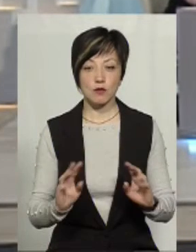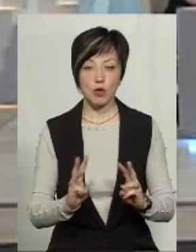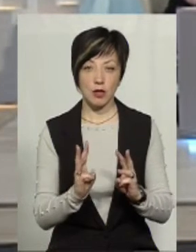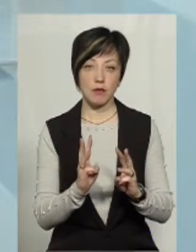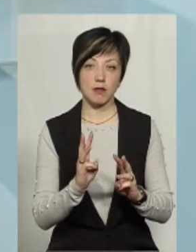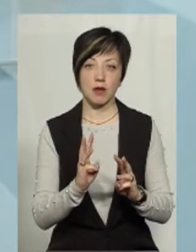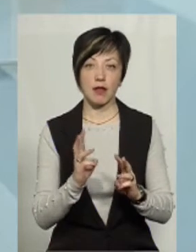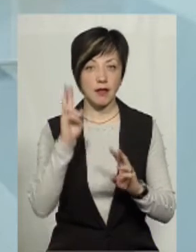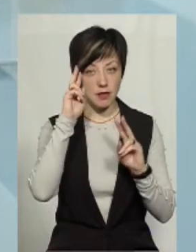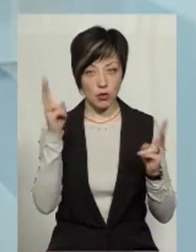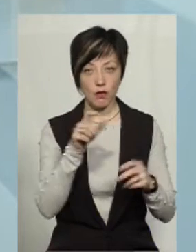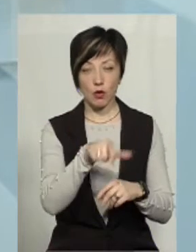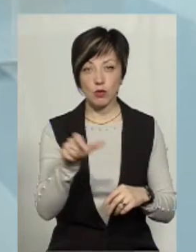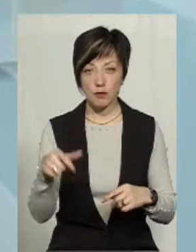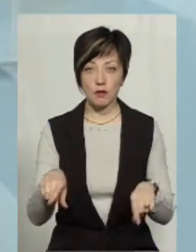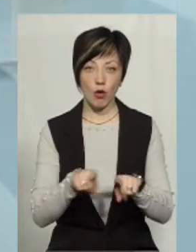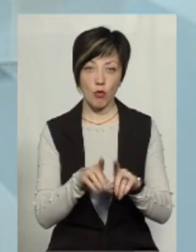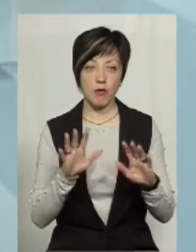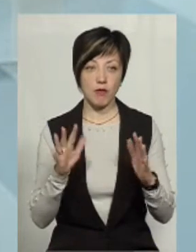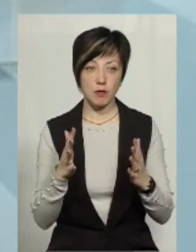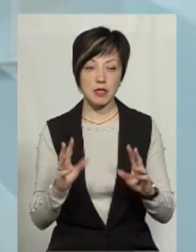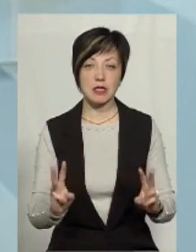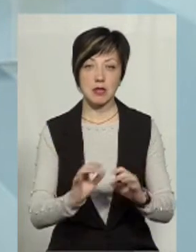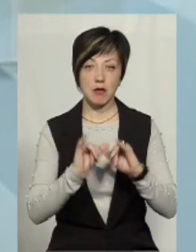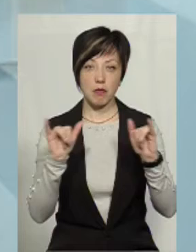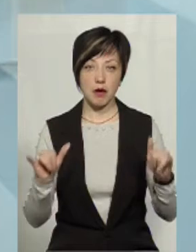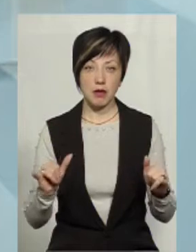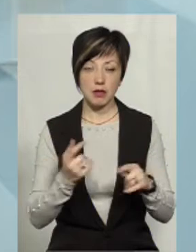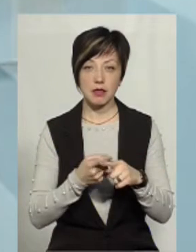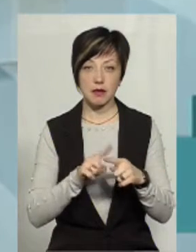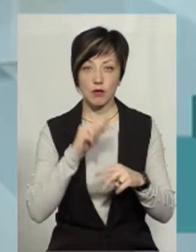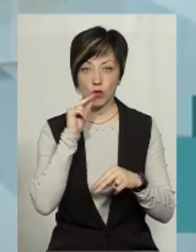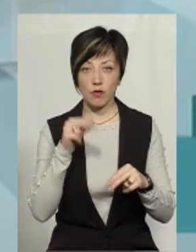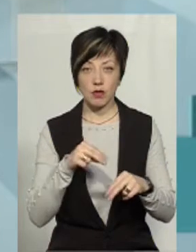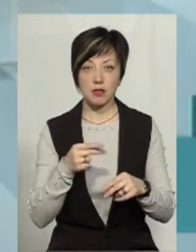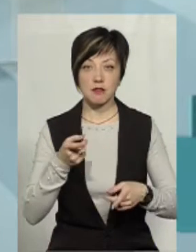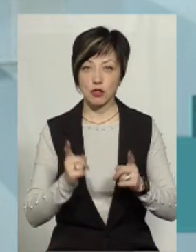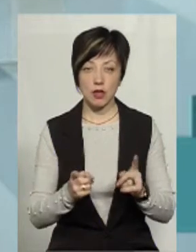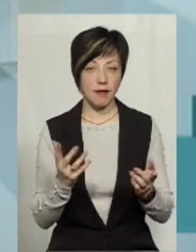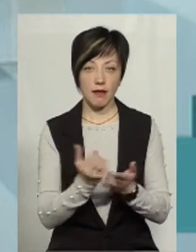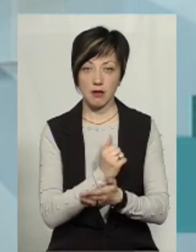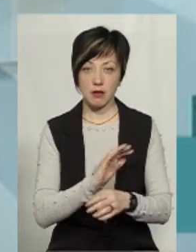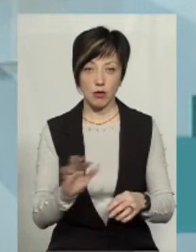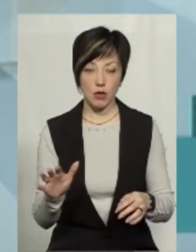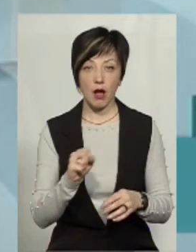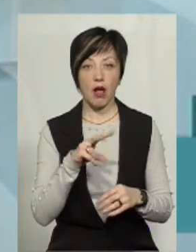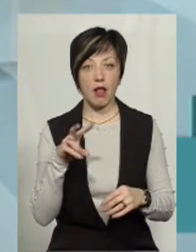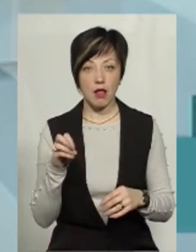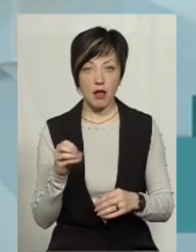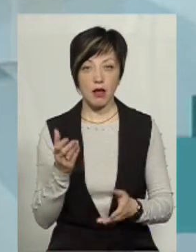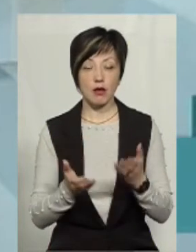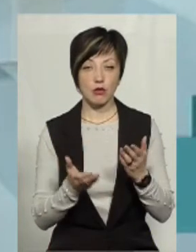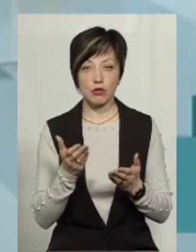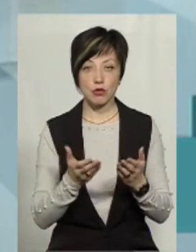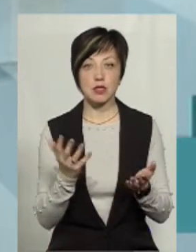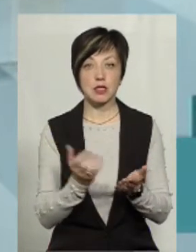вогнем невстановлених осіб. І в такому випадку займанців, винуватців даних пожеж, звичайно, не знаходять. Але вже